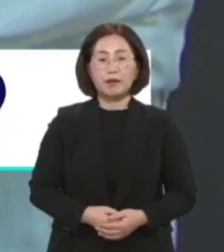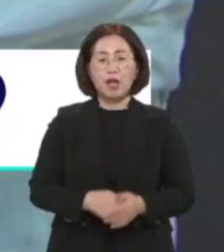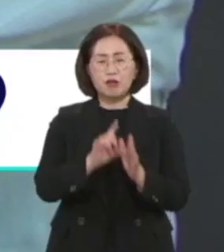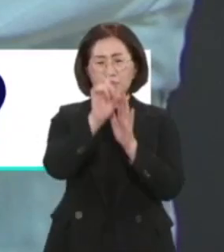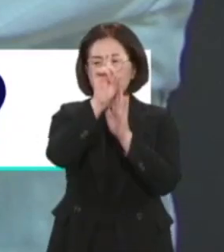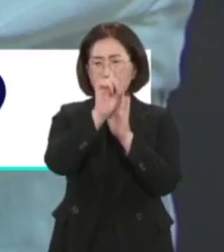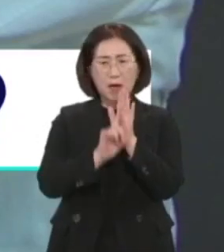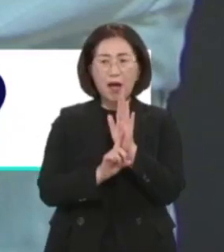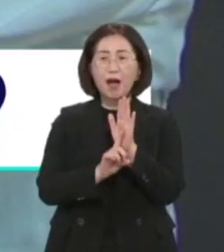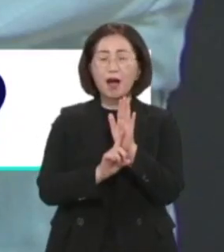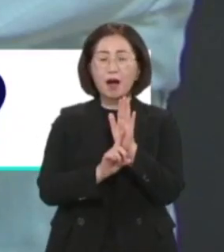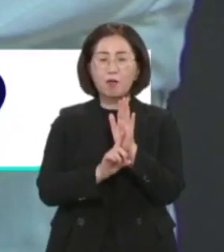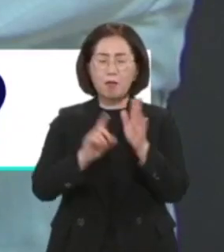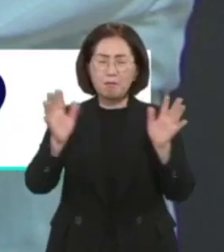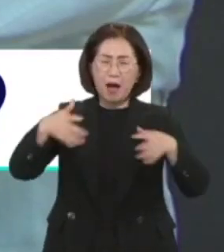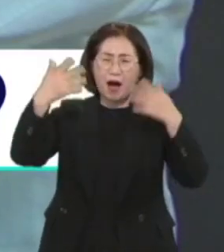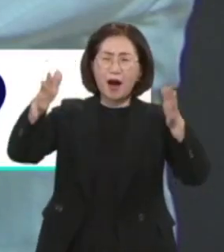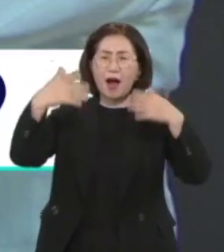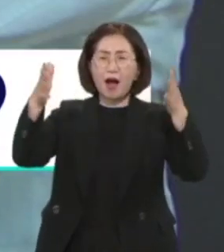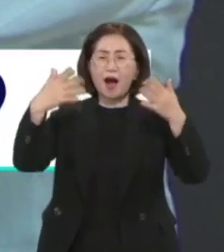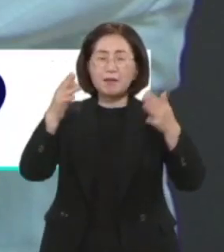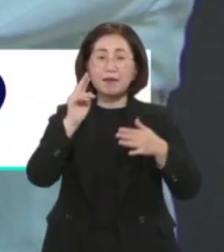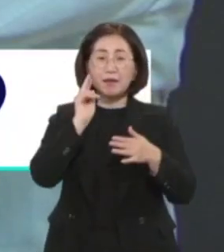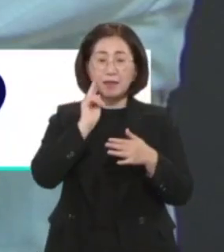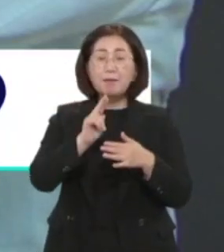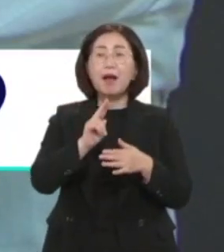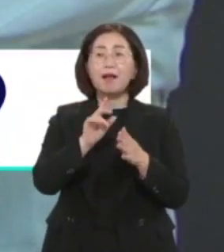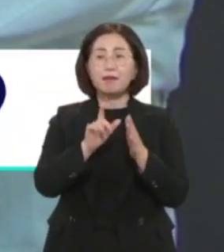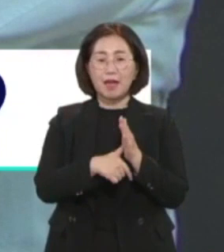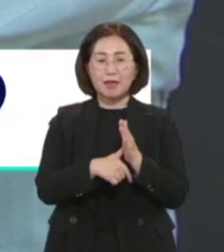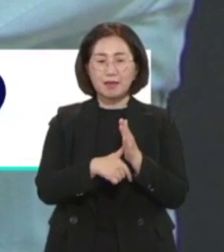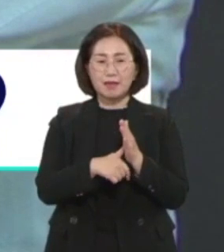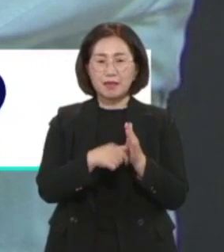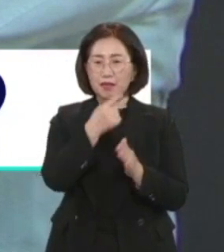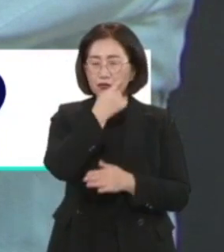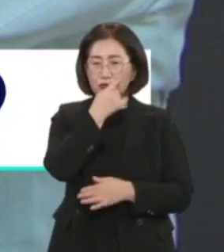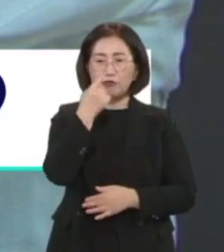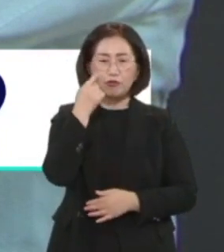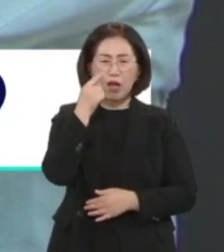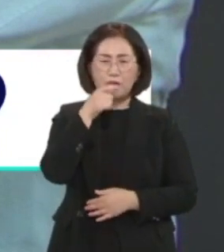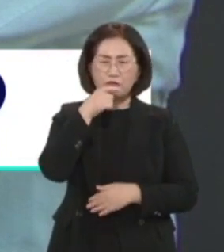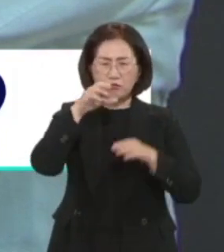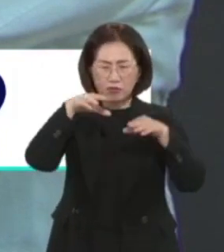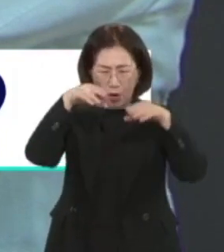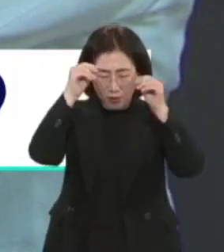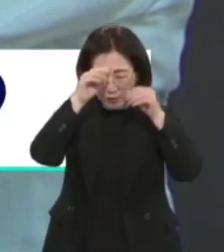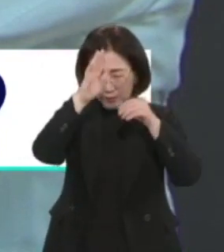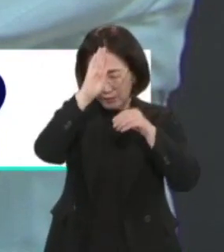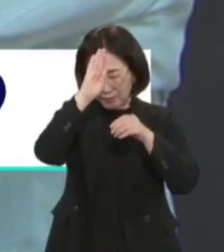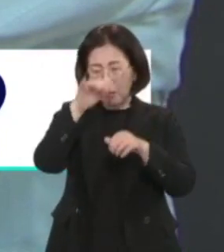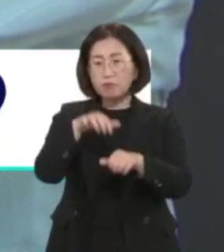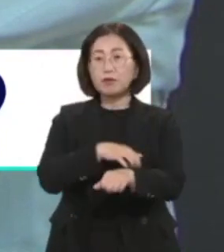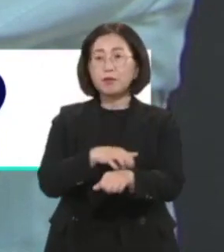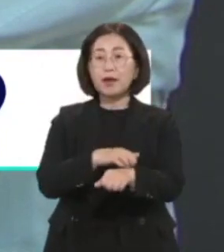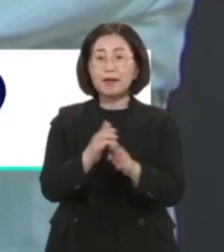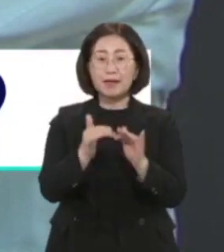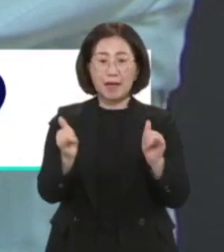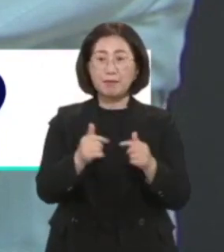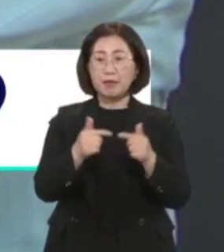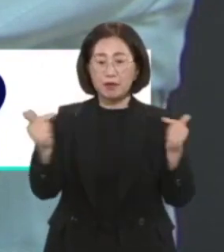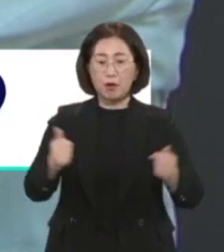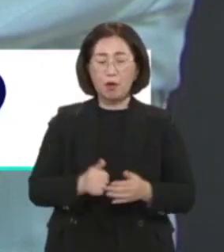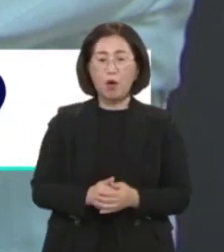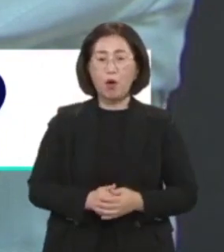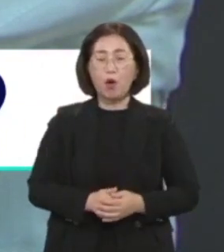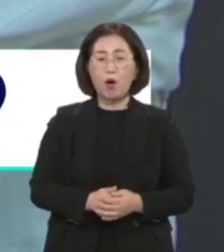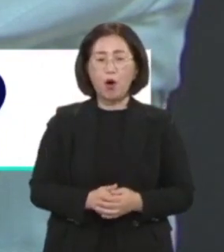기온이 갑자기 떨어지고 바람이 많이 부는 가을이면 안구건조증으로 불편을 겪는 분들이 많아지는데요. 증상